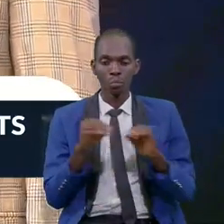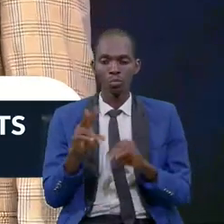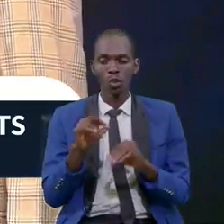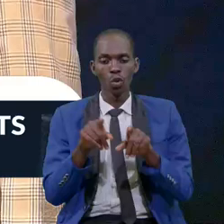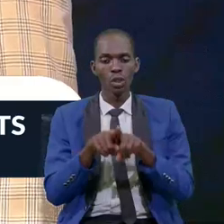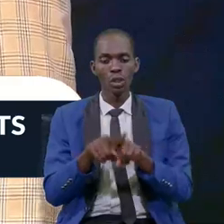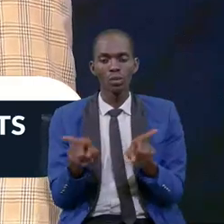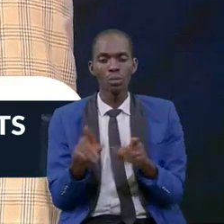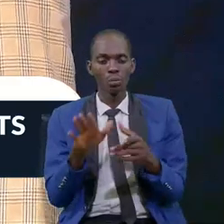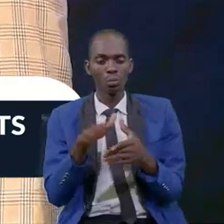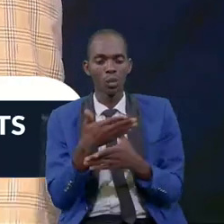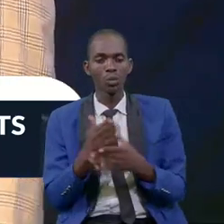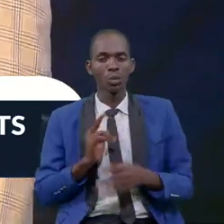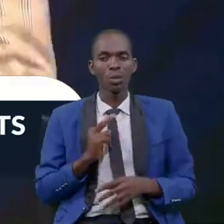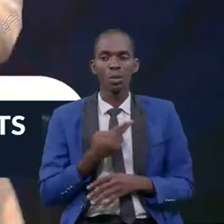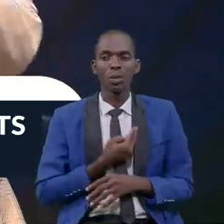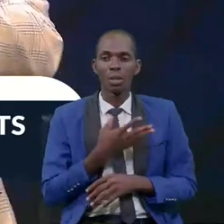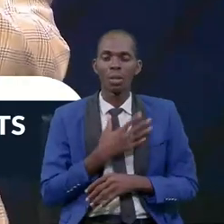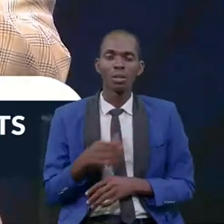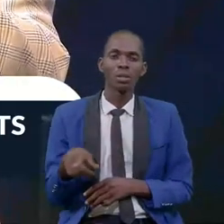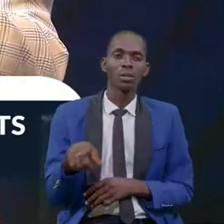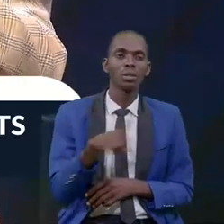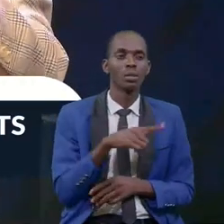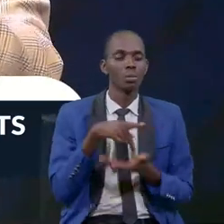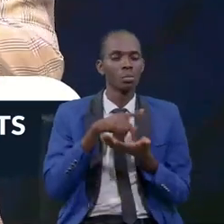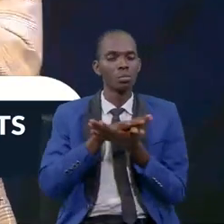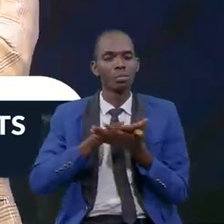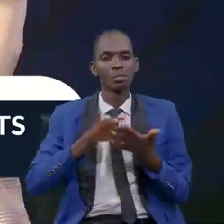Acte 15, verset 9.